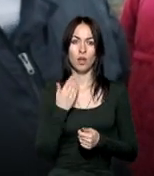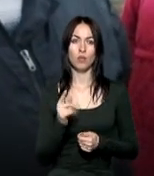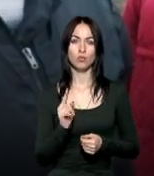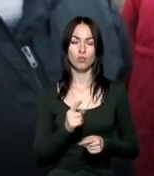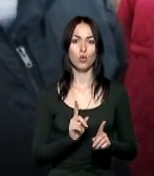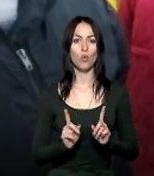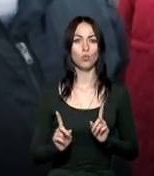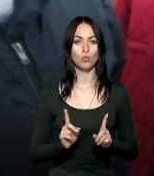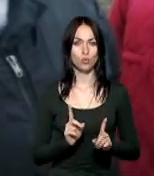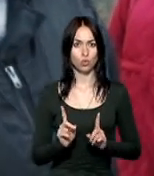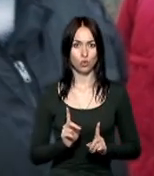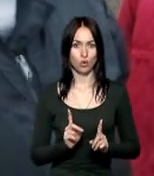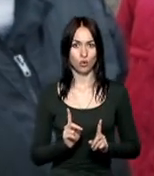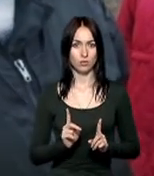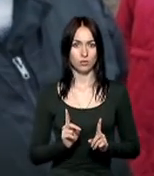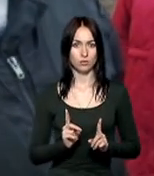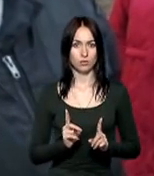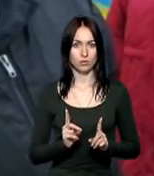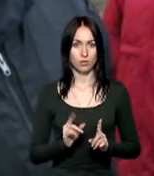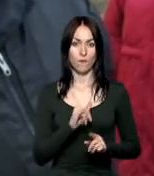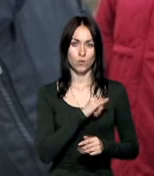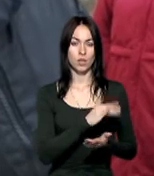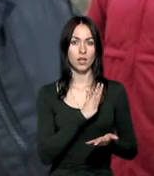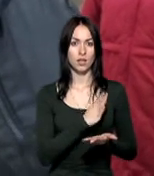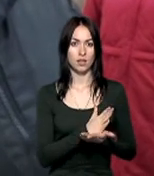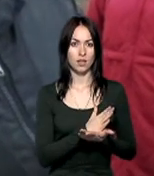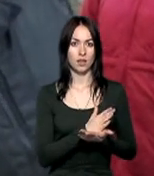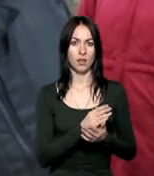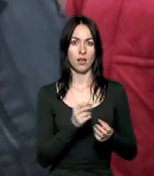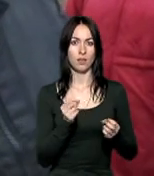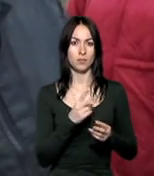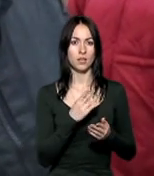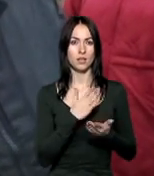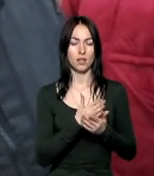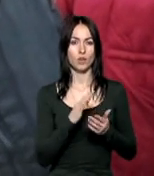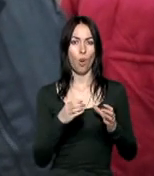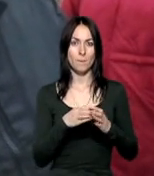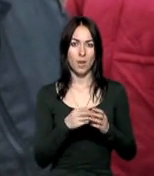тому, що в них є кейтерингова компанія, яка